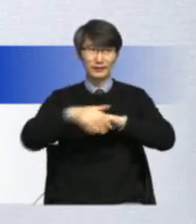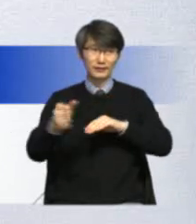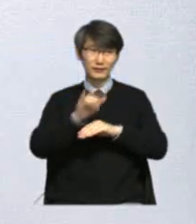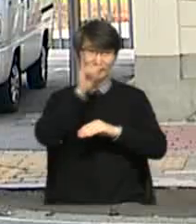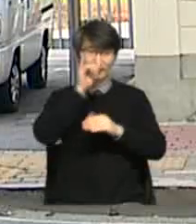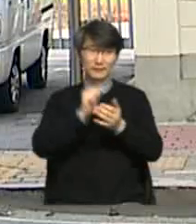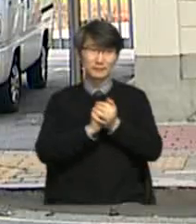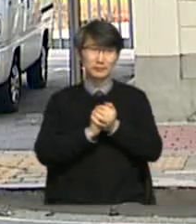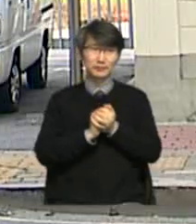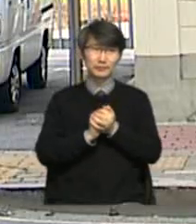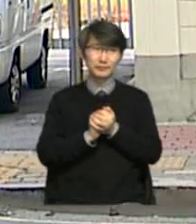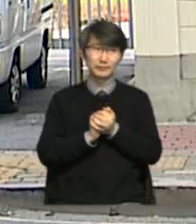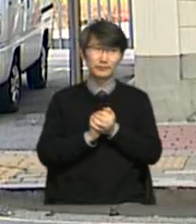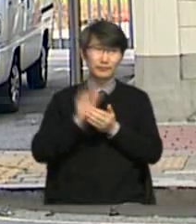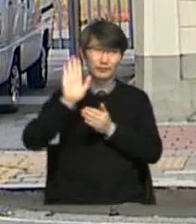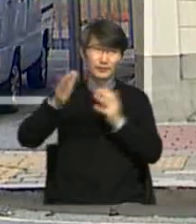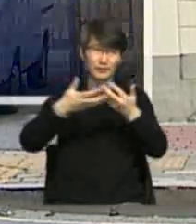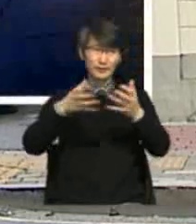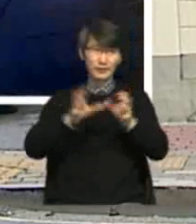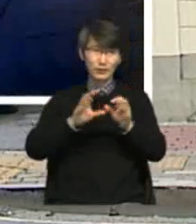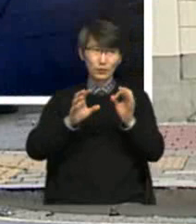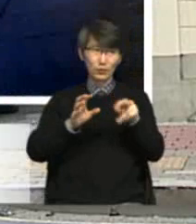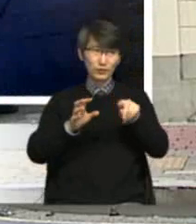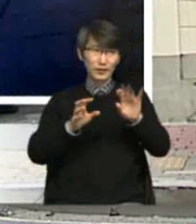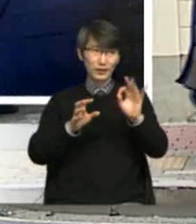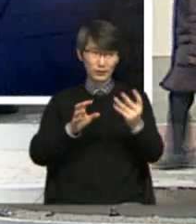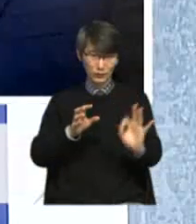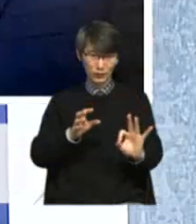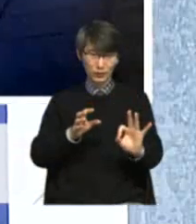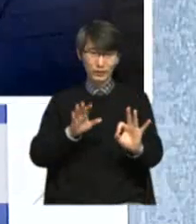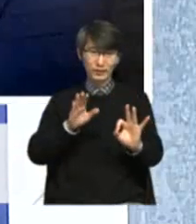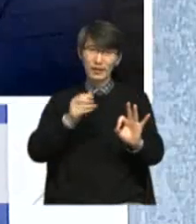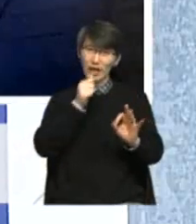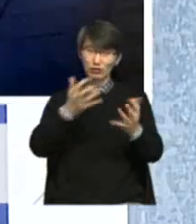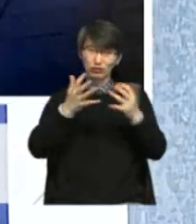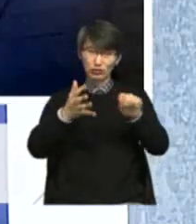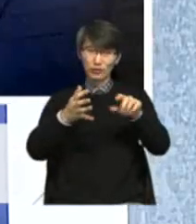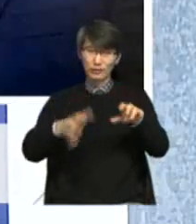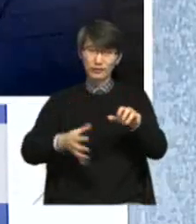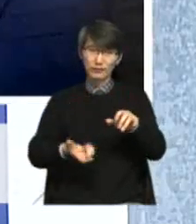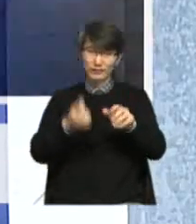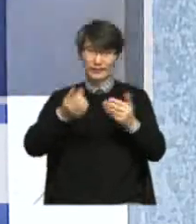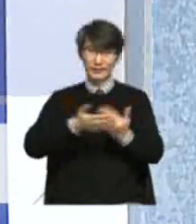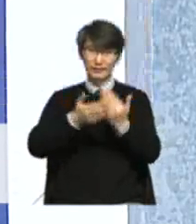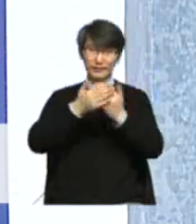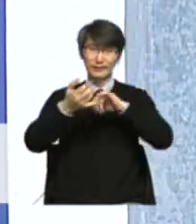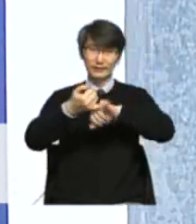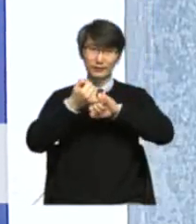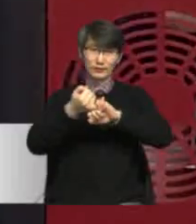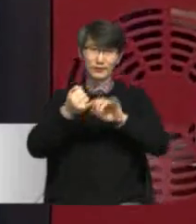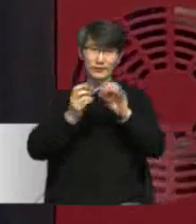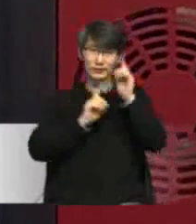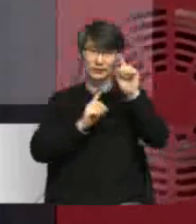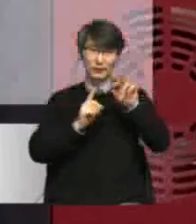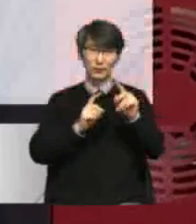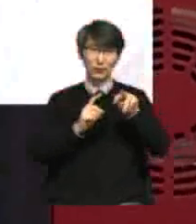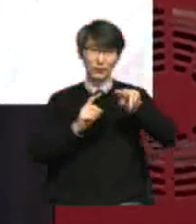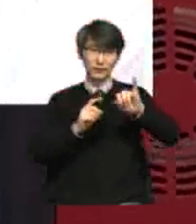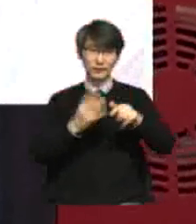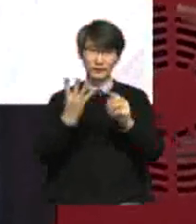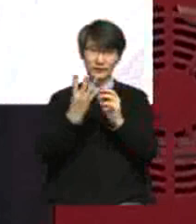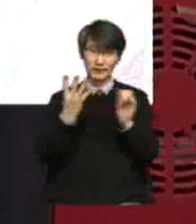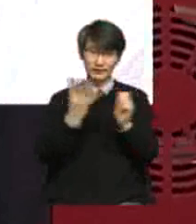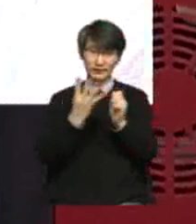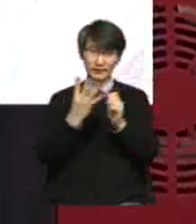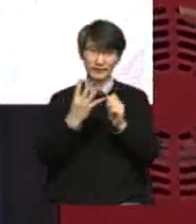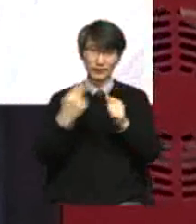가지고 있고 역 미래 통합 땅 오세용 예비후보는 성동 구치소 조기 개발을 약속했고 이종식 예비 보는 자차 산업과